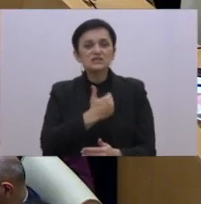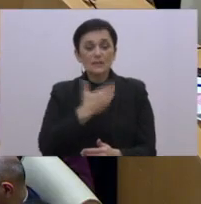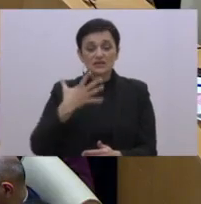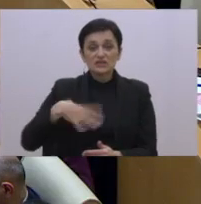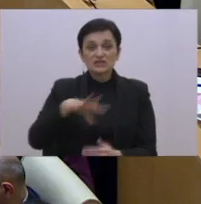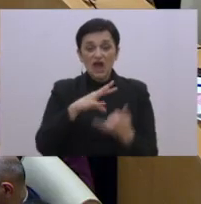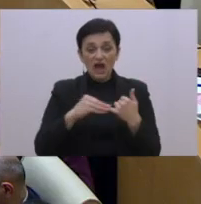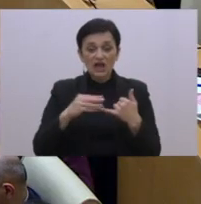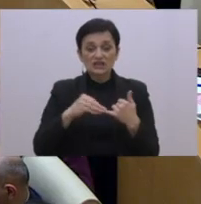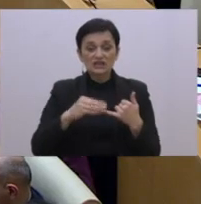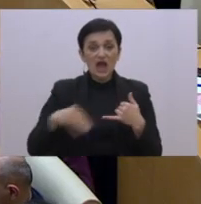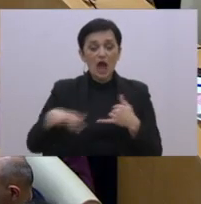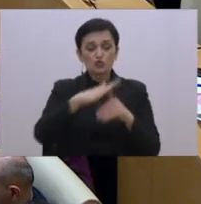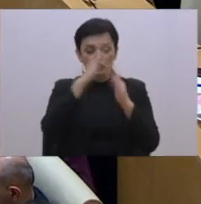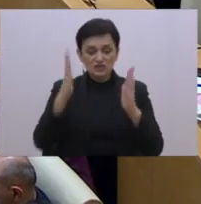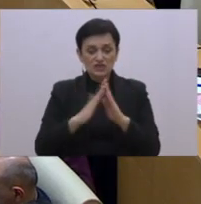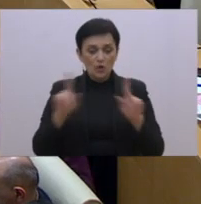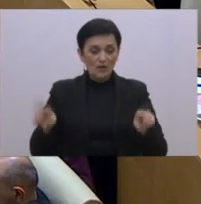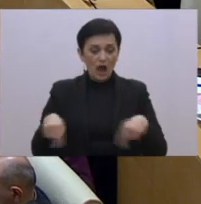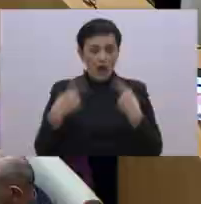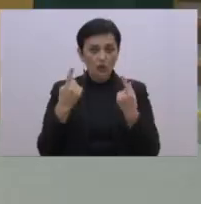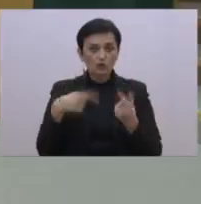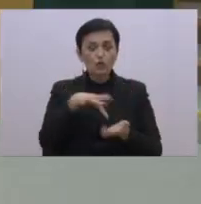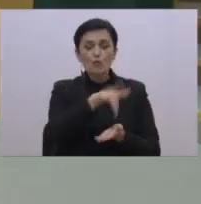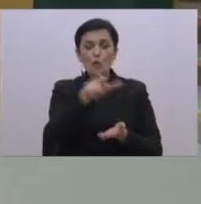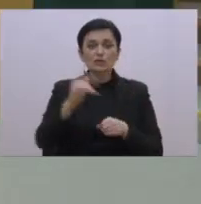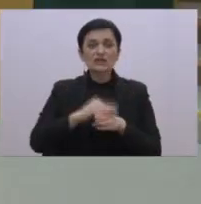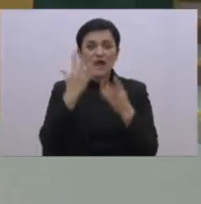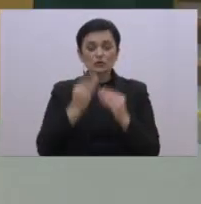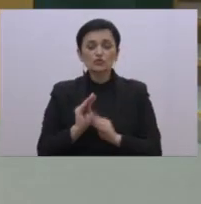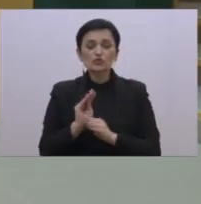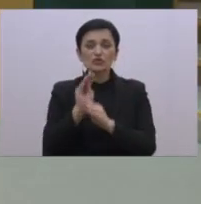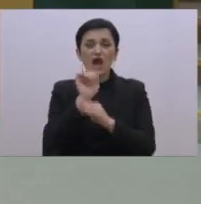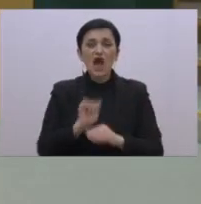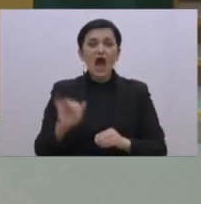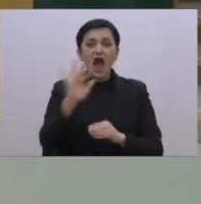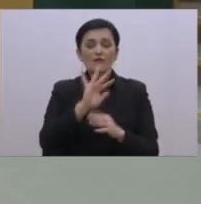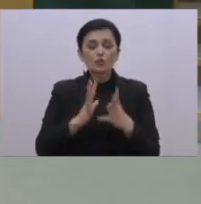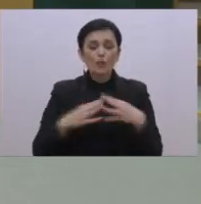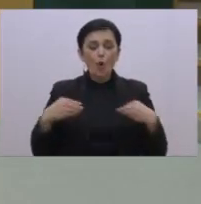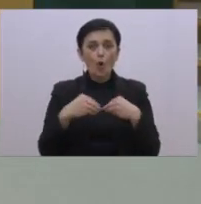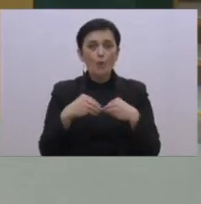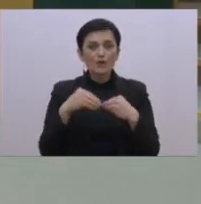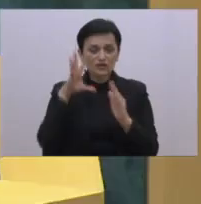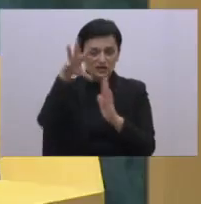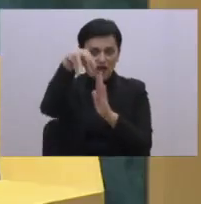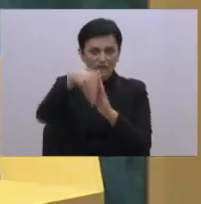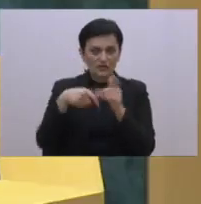საქართველოს ტერიტორიული მთლიანობის აღდგენას, მოსახლეობის კეთილდღეობის ზრდას და ევროპულ ოჯახში თავის